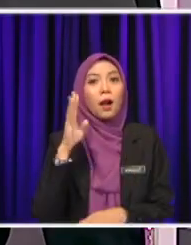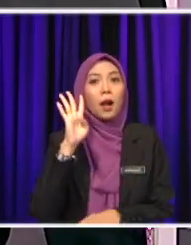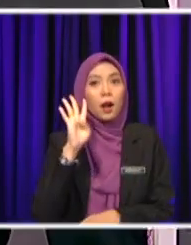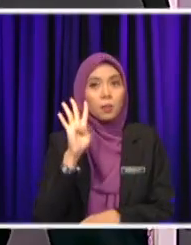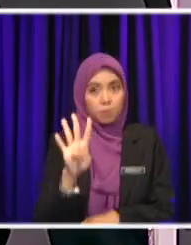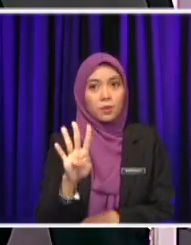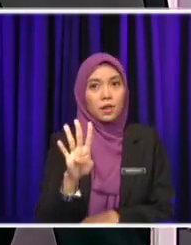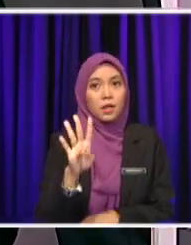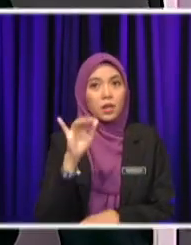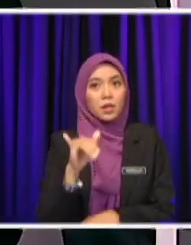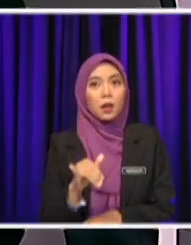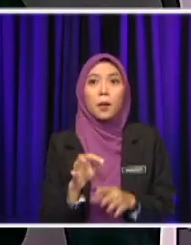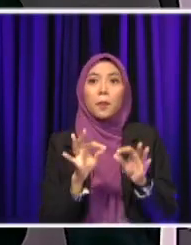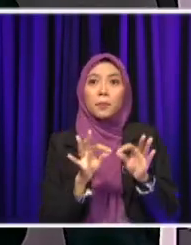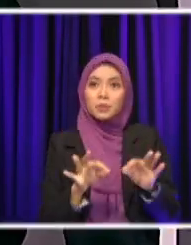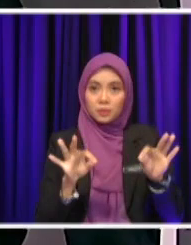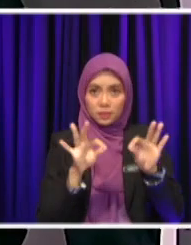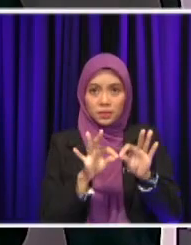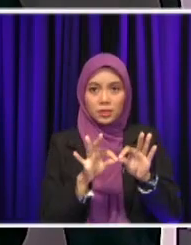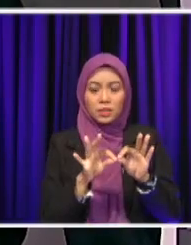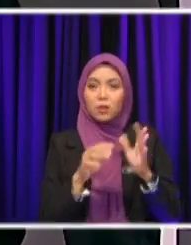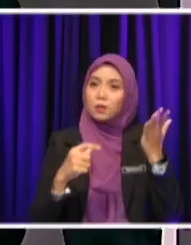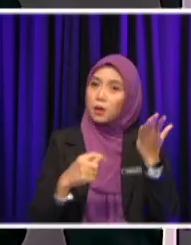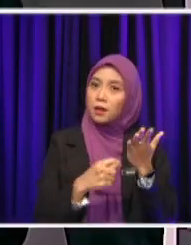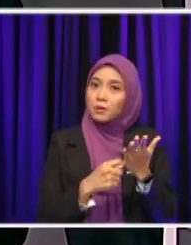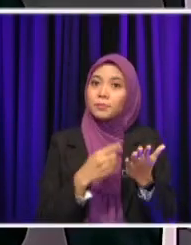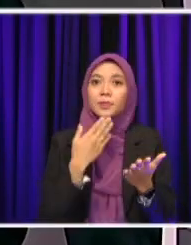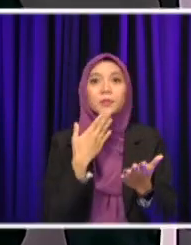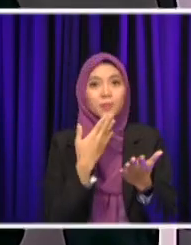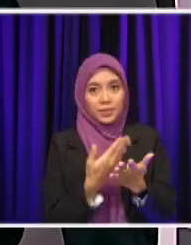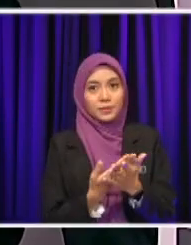robot lah. Lakaran yang ditambah baik ni, Aiman